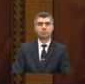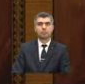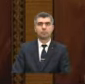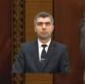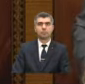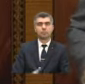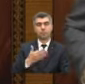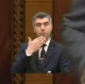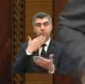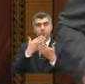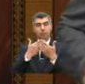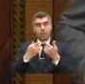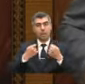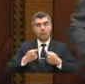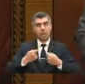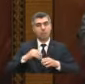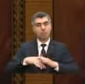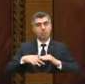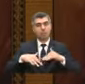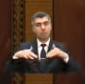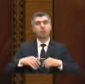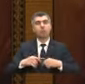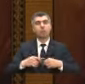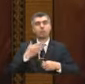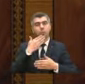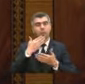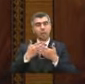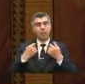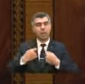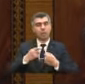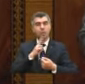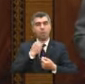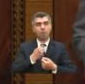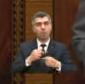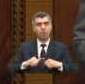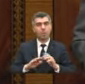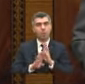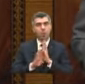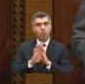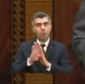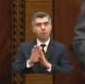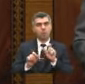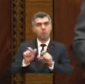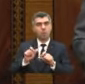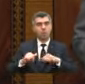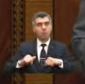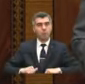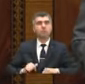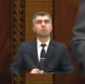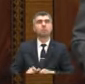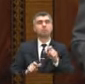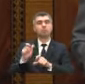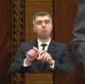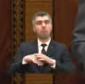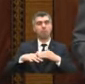شكرا السيد رئيس مجلس النواب، السيد رئيس الحكومة المحترم، السيد وزير الدولة، السيدة والسادة الوزراء، السيدات والسادة